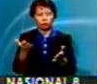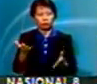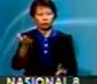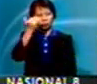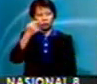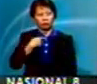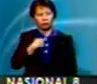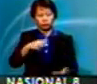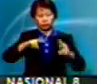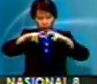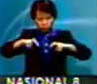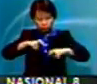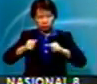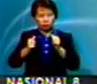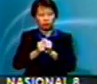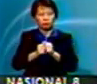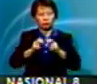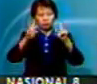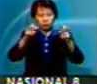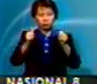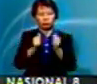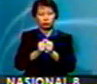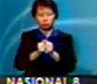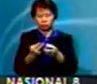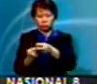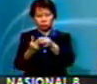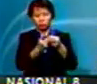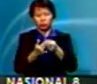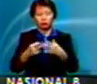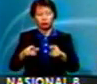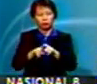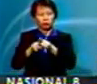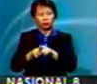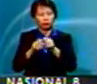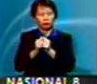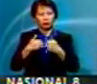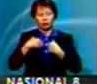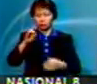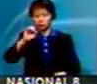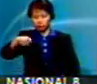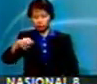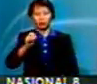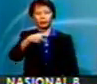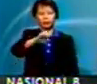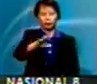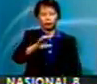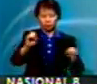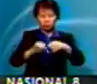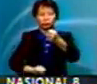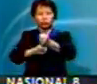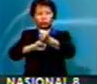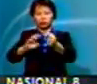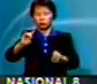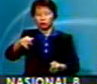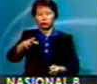telah janji bahawa kursi ini untuk PDR. Dan bila kita mengambil bermakna kita itu dengan tidak ada kesokongan dari PDR dan